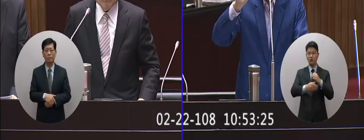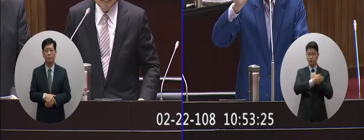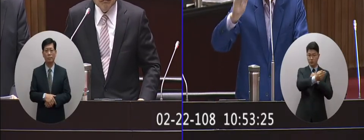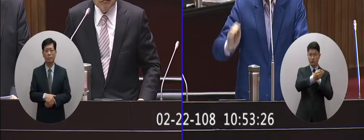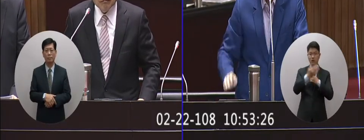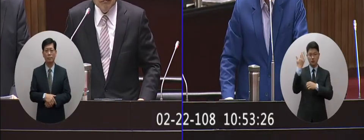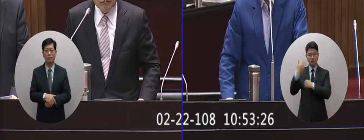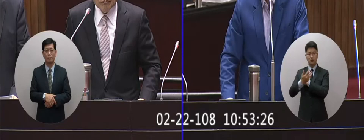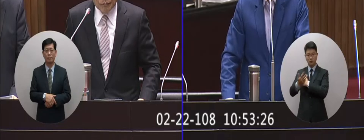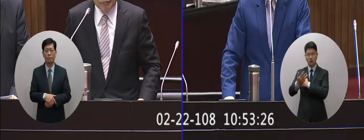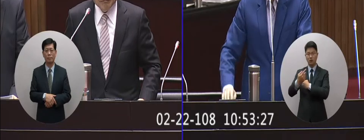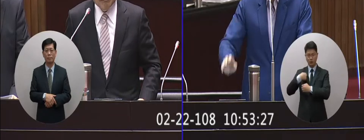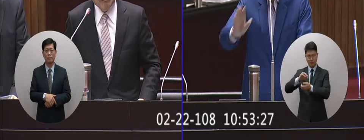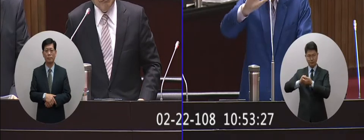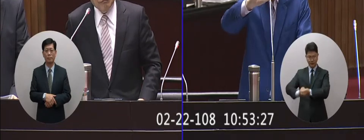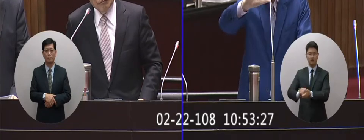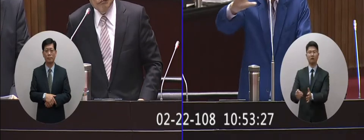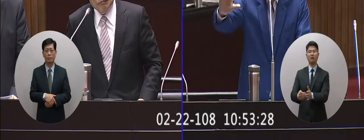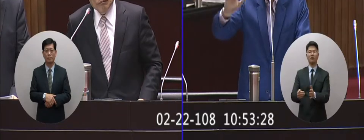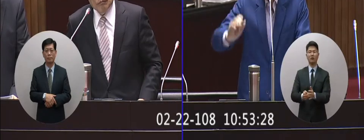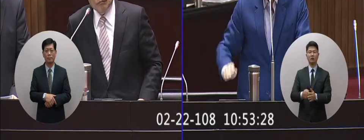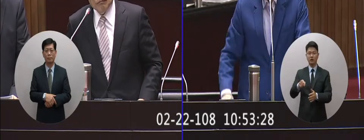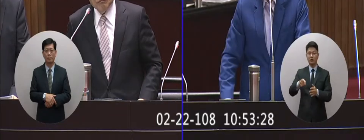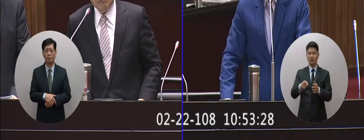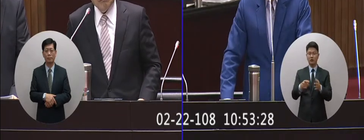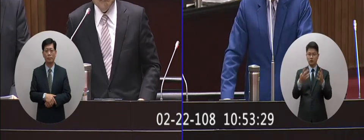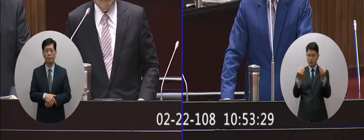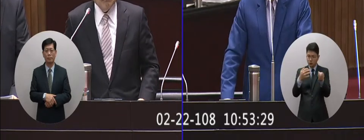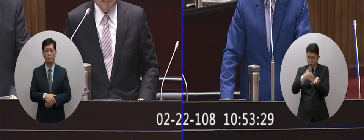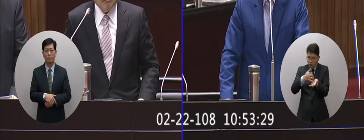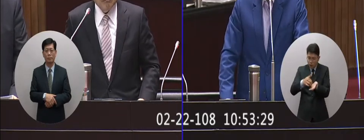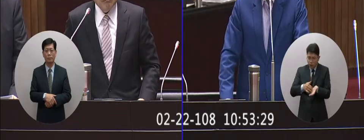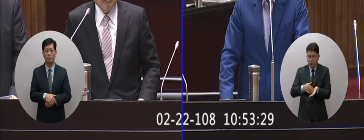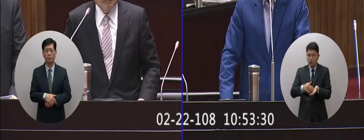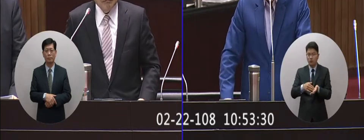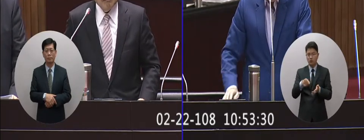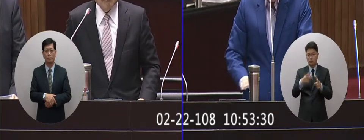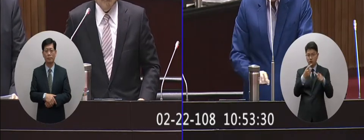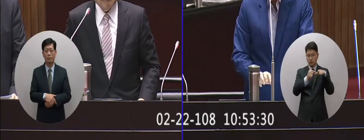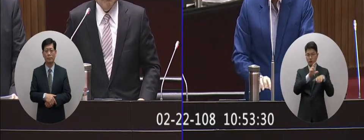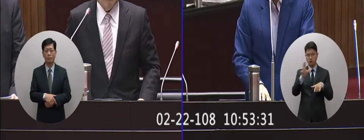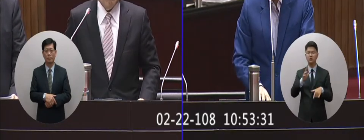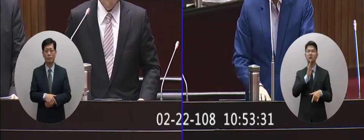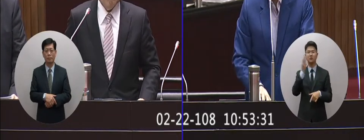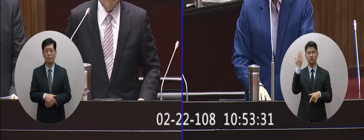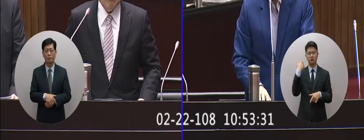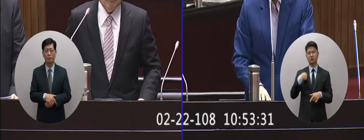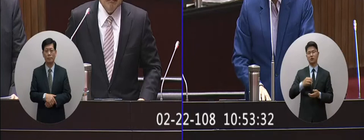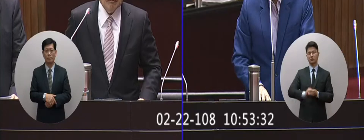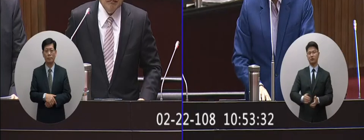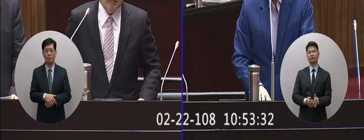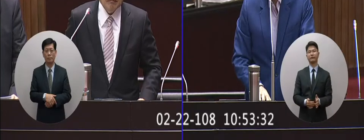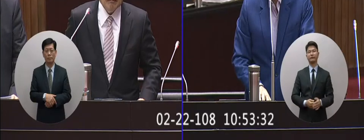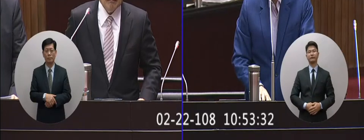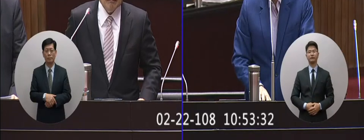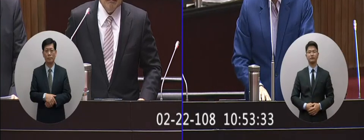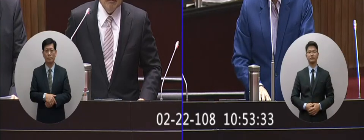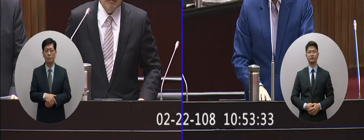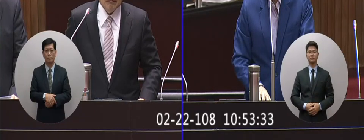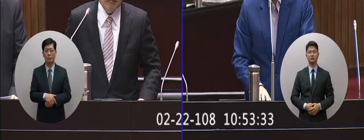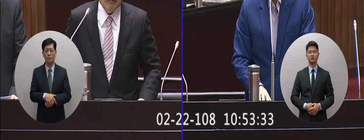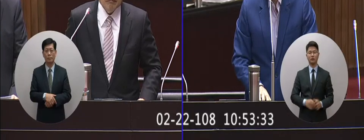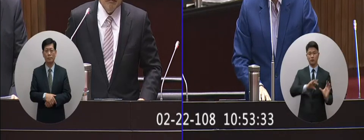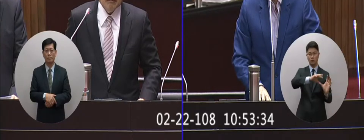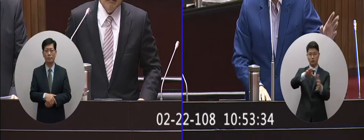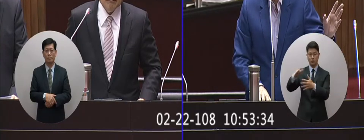我们把它确定了啊，那个计算的公式啊，好吧？那院长，国际的油